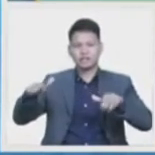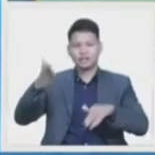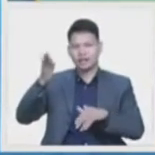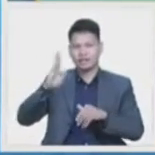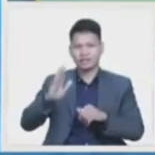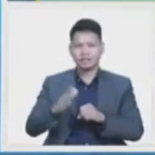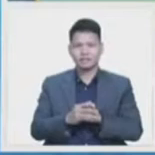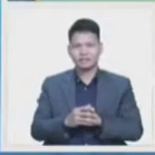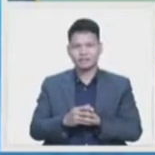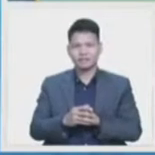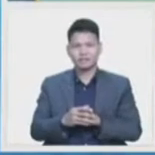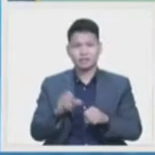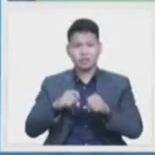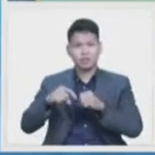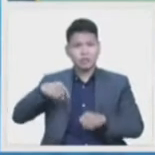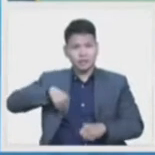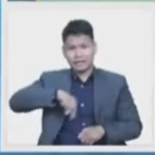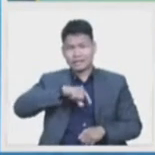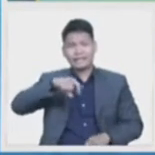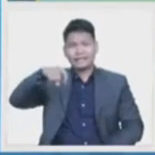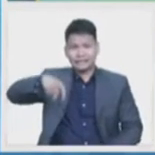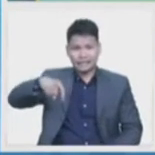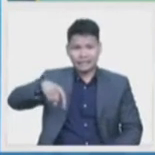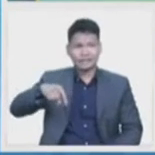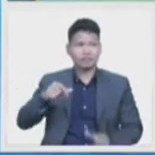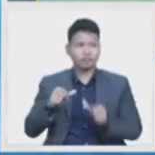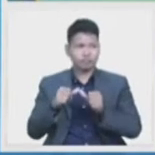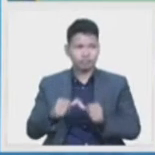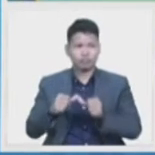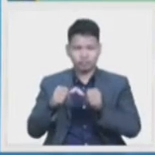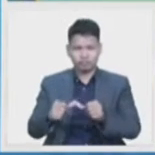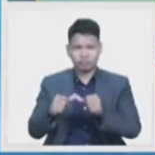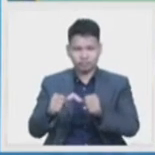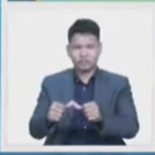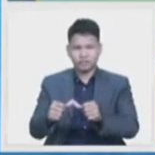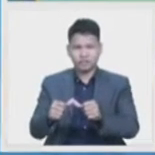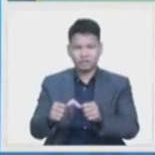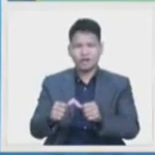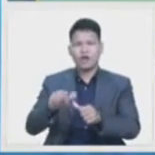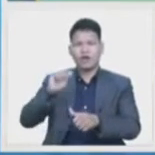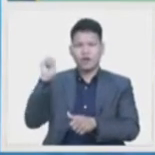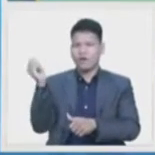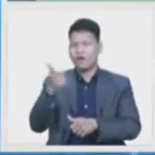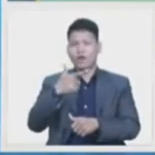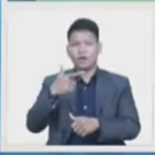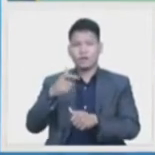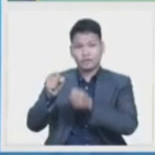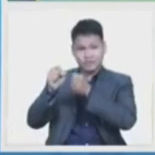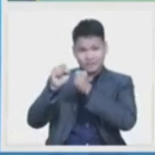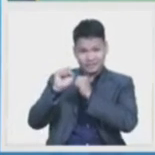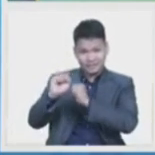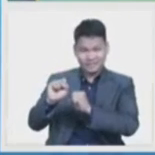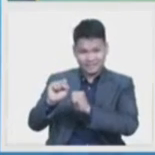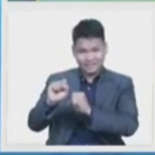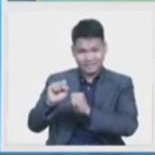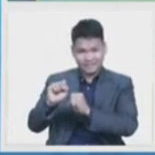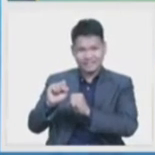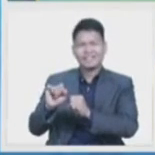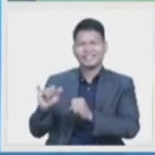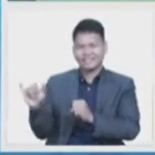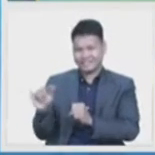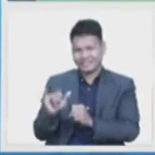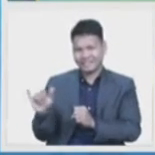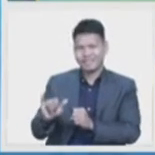Busa, gikinahanglan nga pagahimuon siya nga sa tanang kahimtang may sama sa iyang